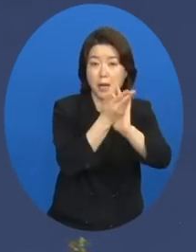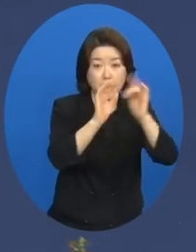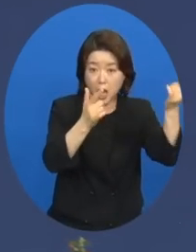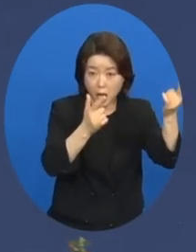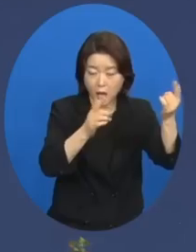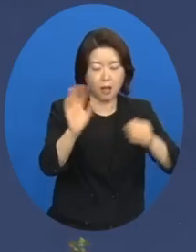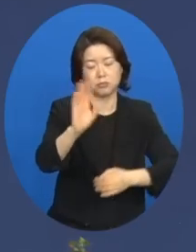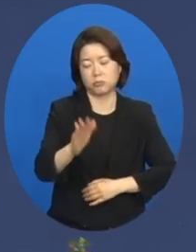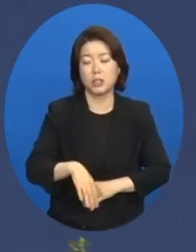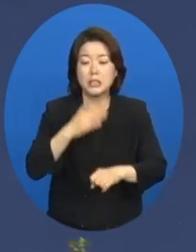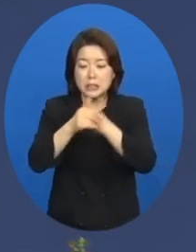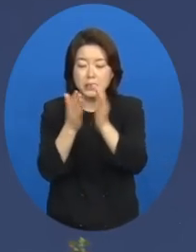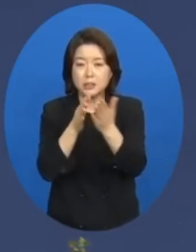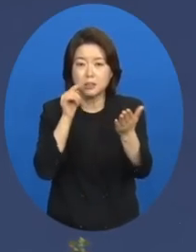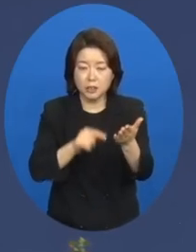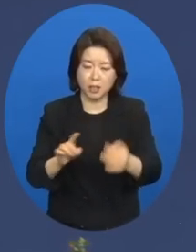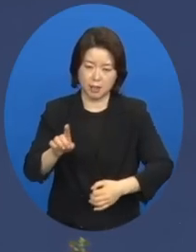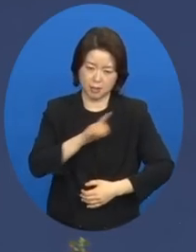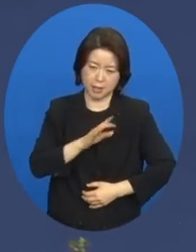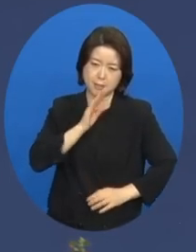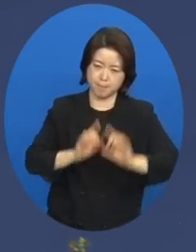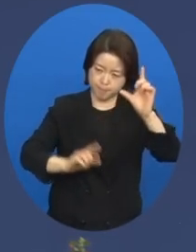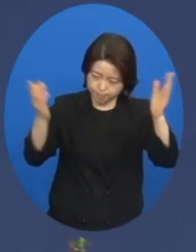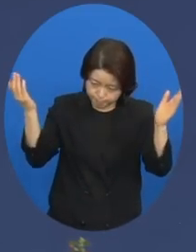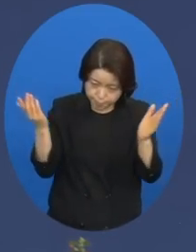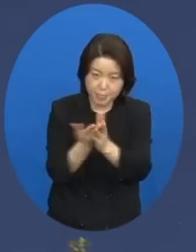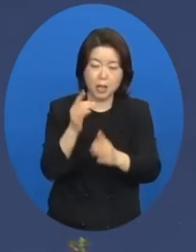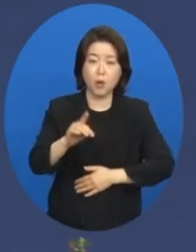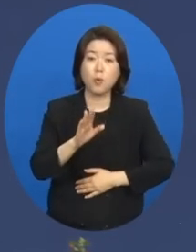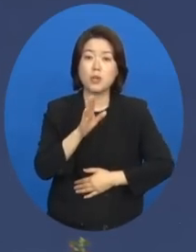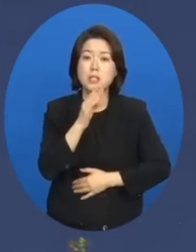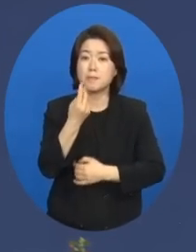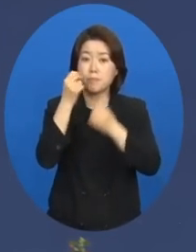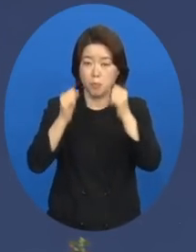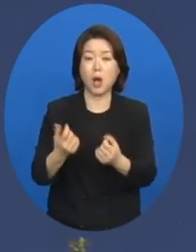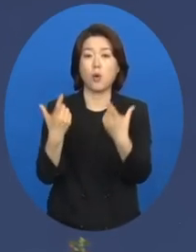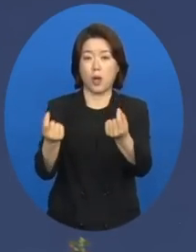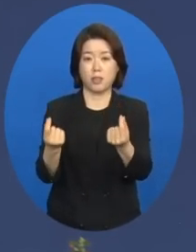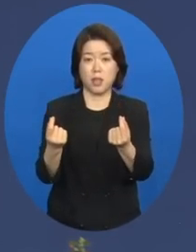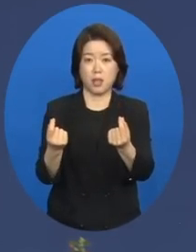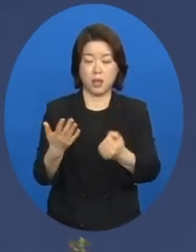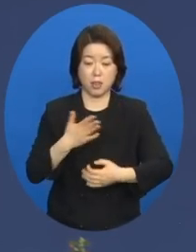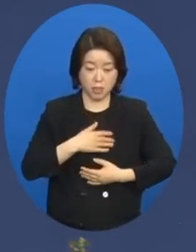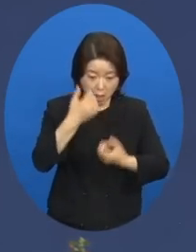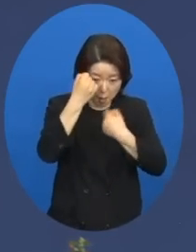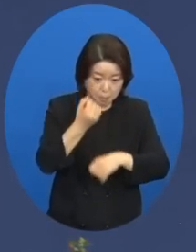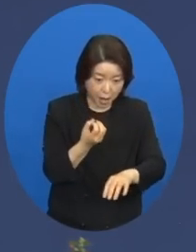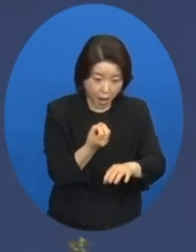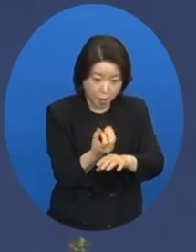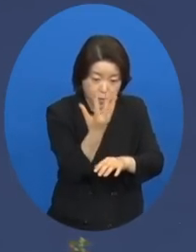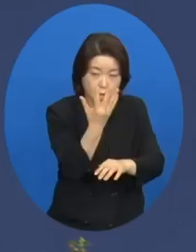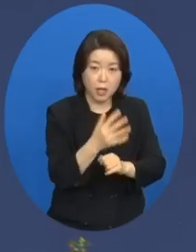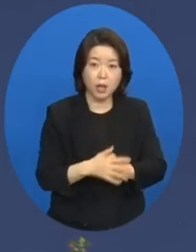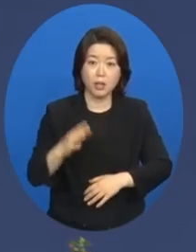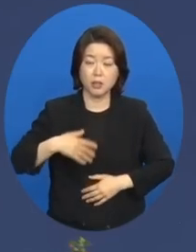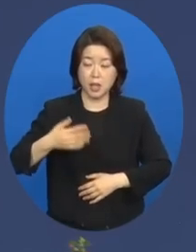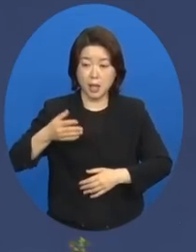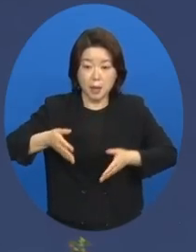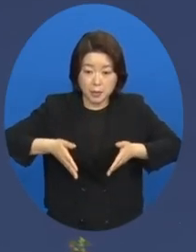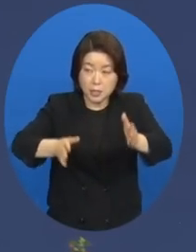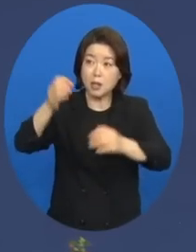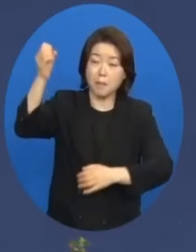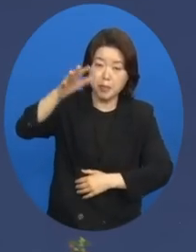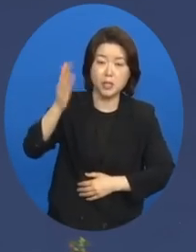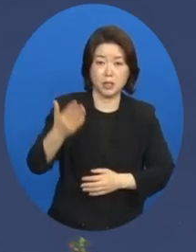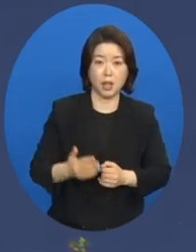이 성경이야말로 가장 현실적이고 실제적입니다, 여러분. 내 발의 등이요 내 길의 빛이 되는 것입니다.